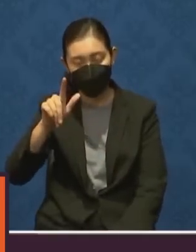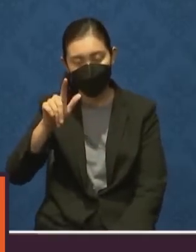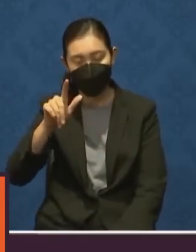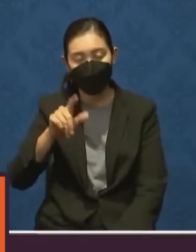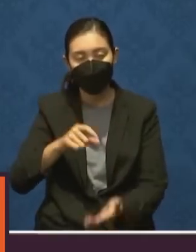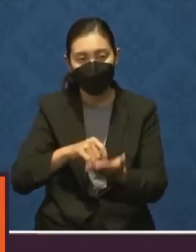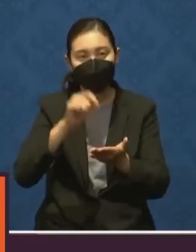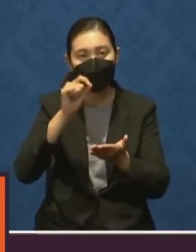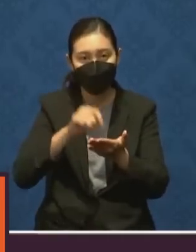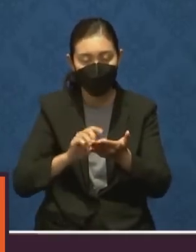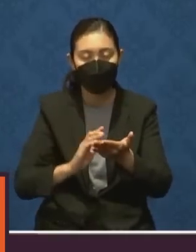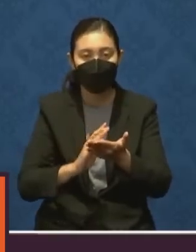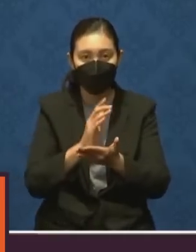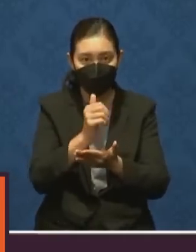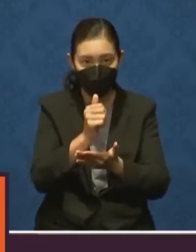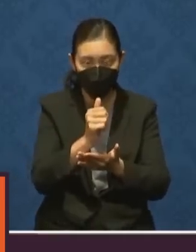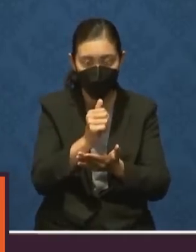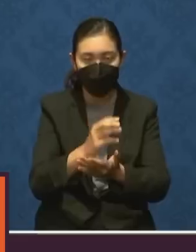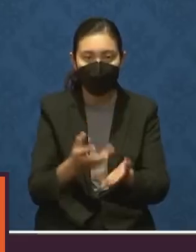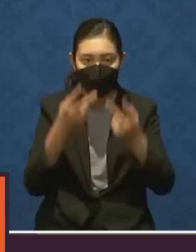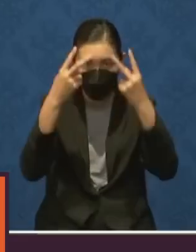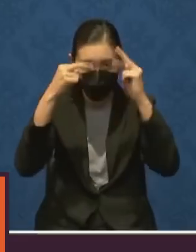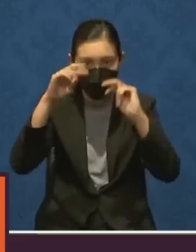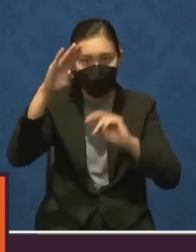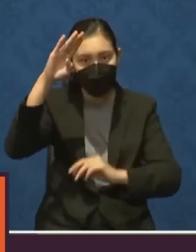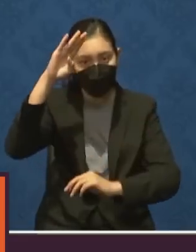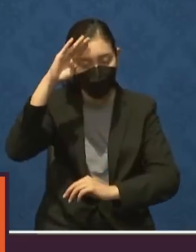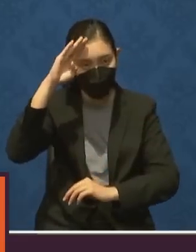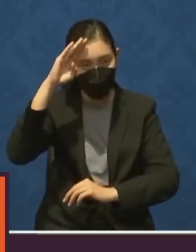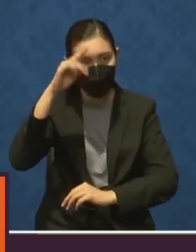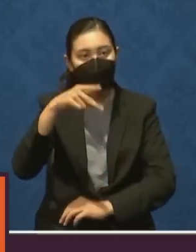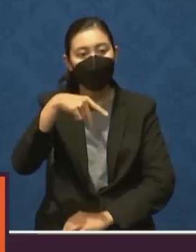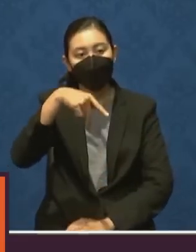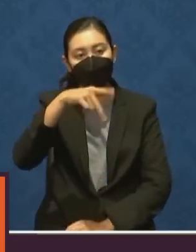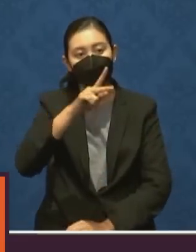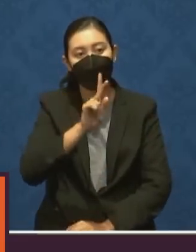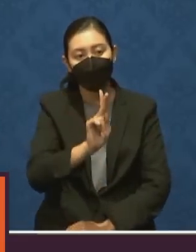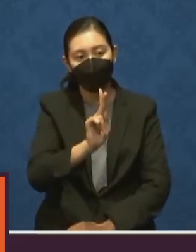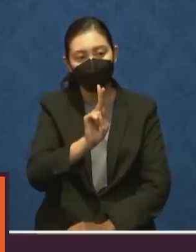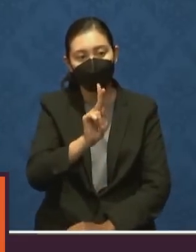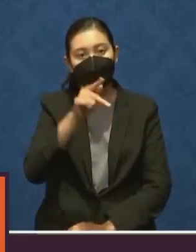ครับนายกรธมนตีเป็นประทานกอพช.โดยตำแหน่งนะครั